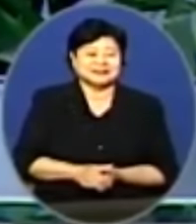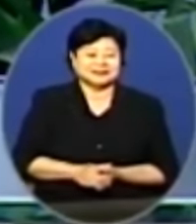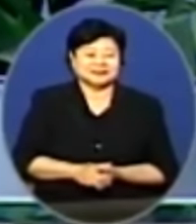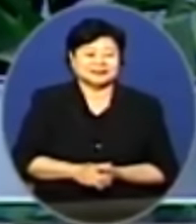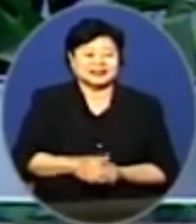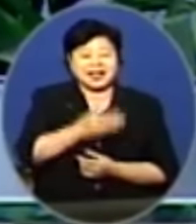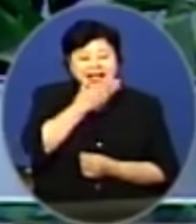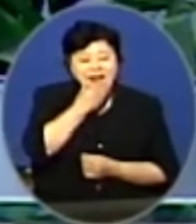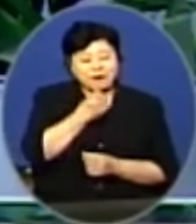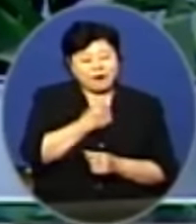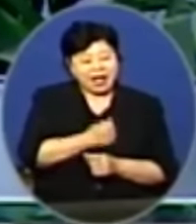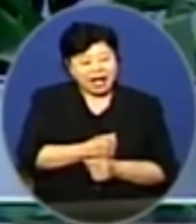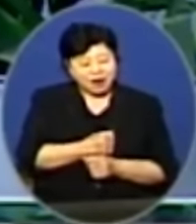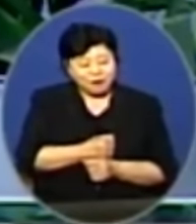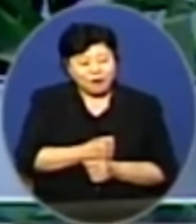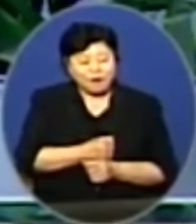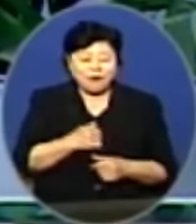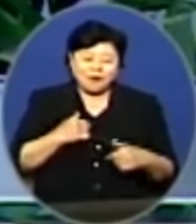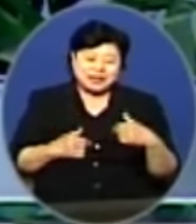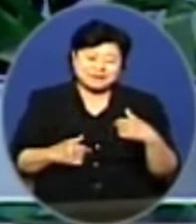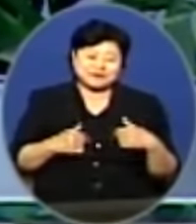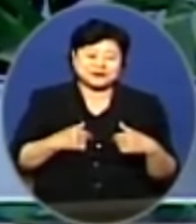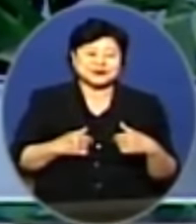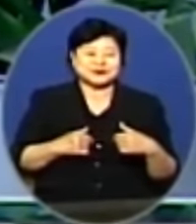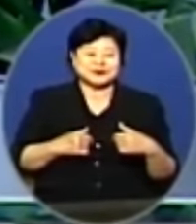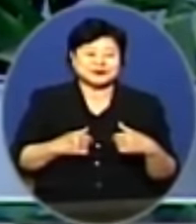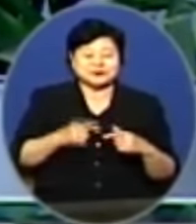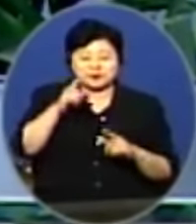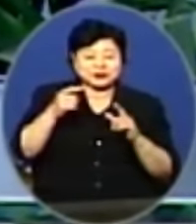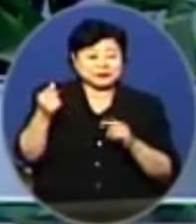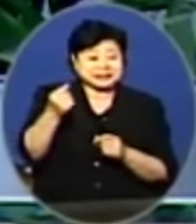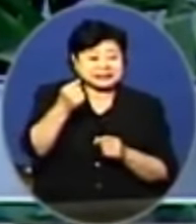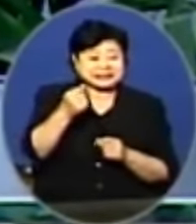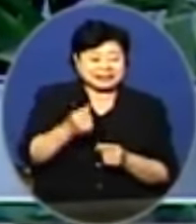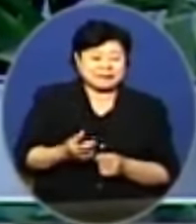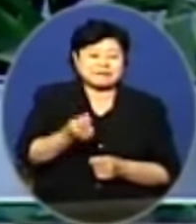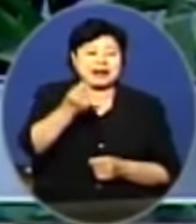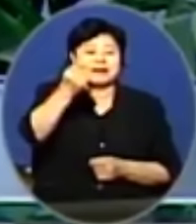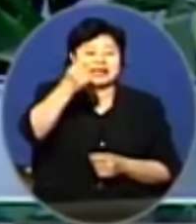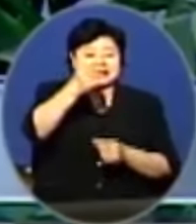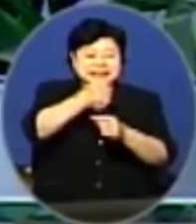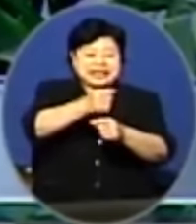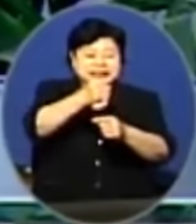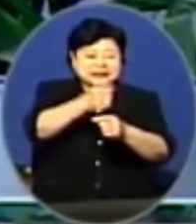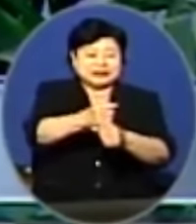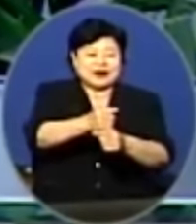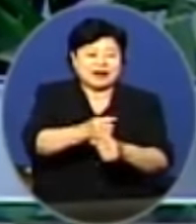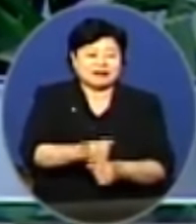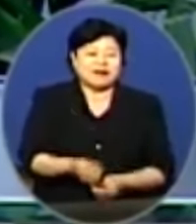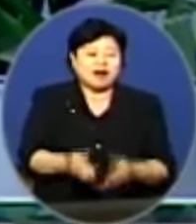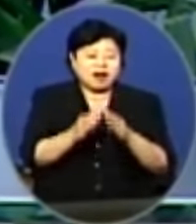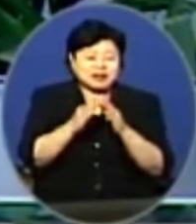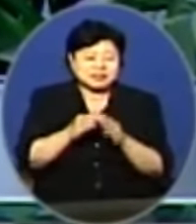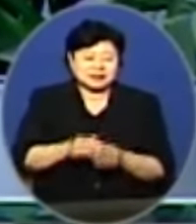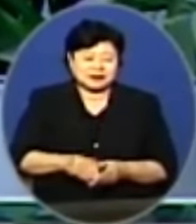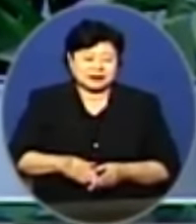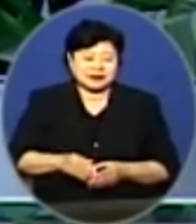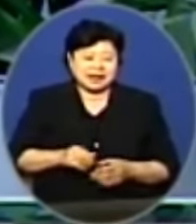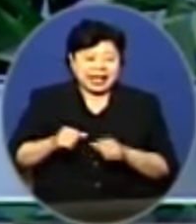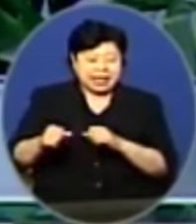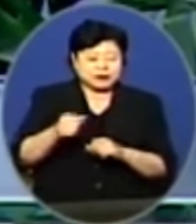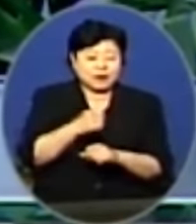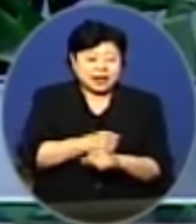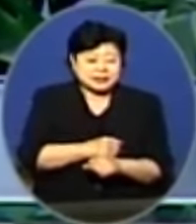그러므로 우리 행복하고 기쁜 태도를 취하자. 적극적이고 창조적이고 건설적인 행동을 취해서